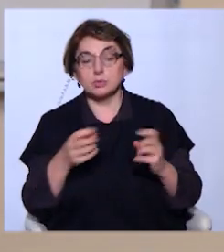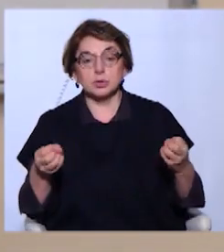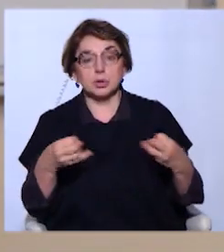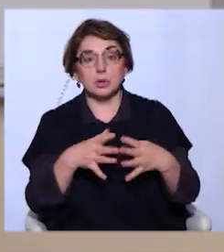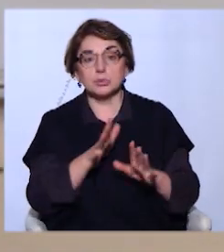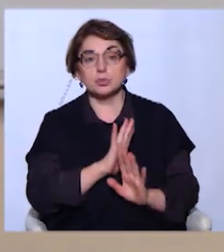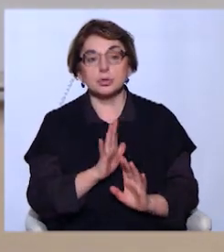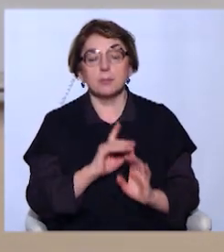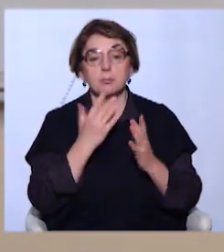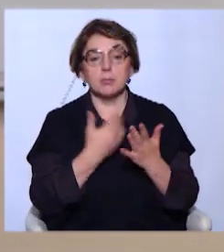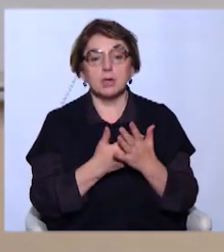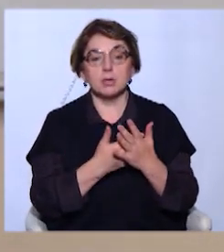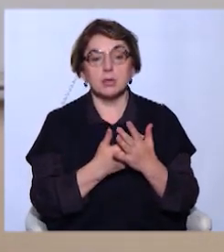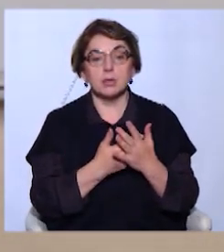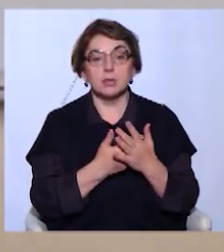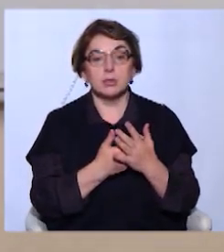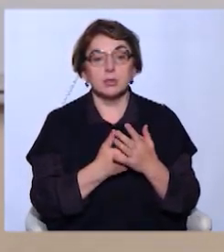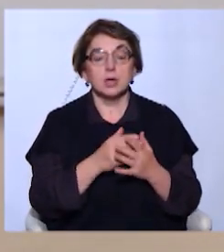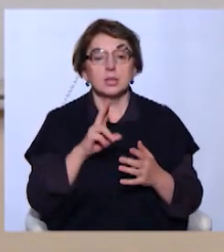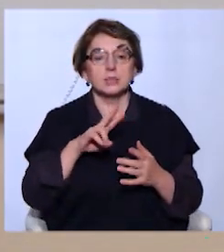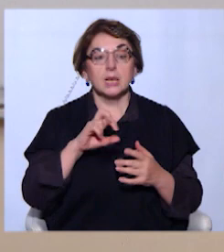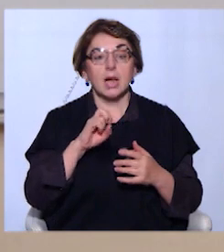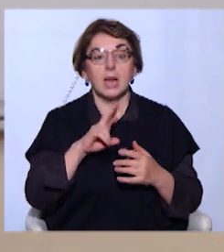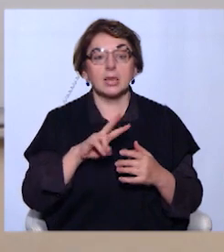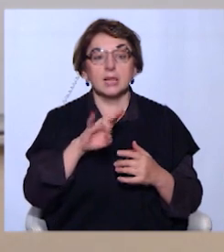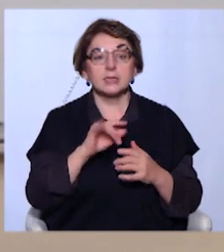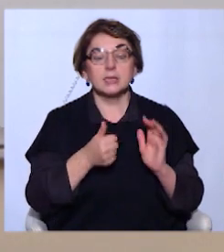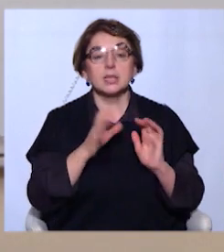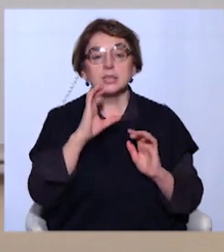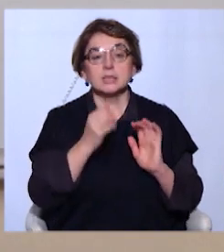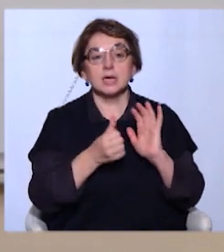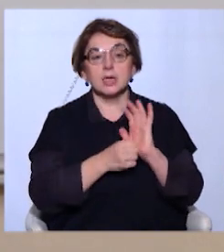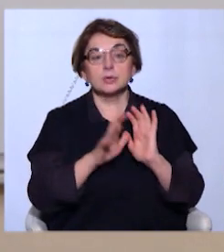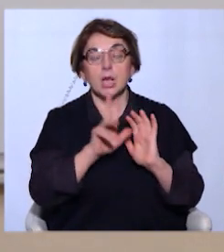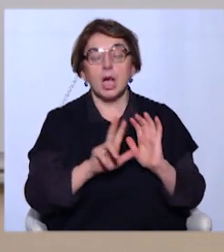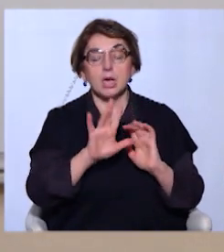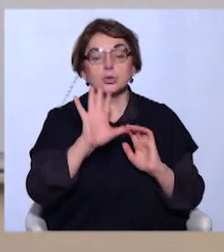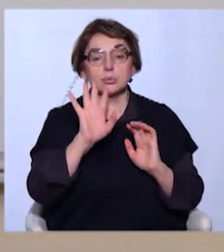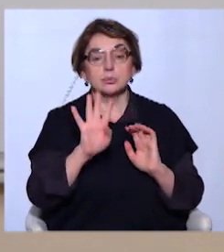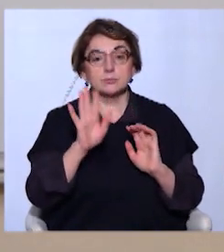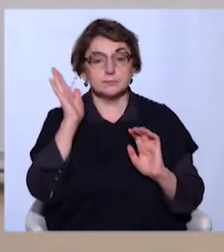რაღაცა გარკვეული რეაქციების დროს. მაგალითად, ბენზალდეჰიდი, რომლის ფორმულაა